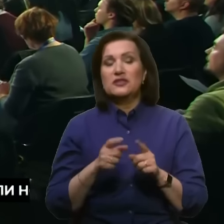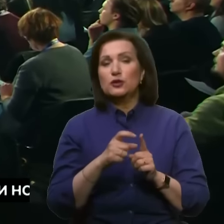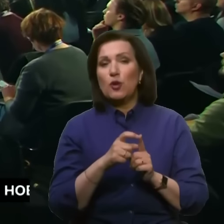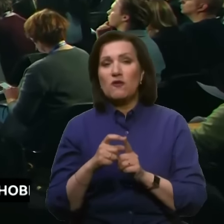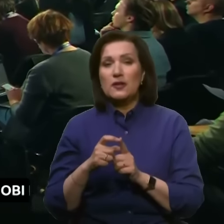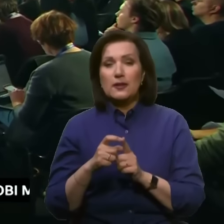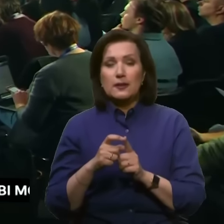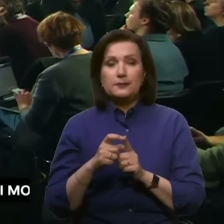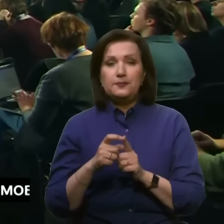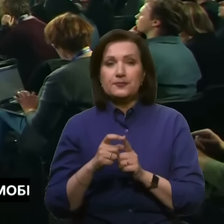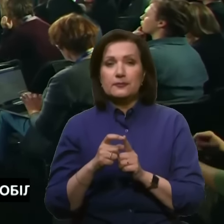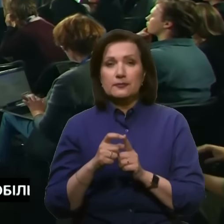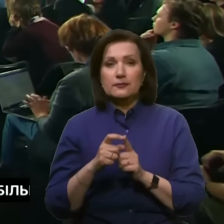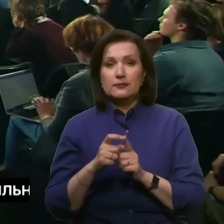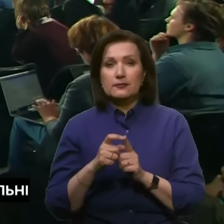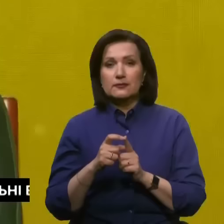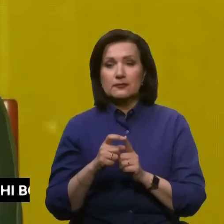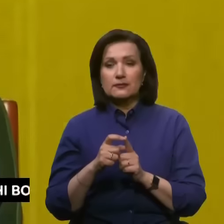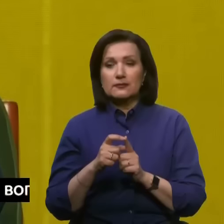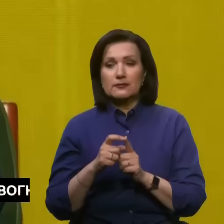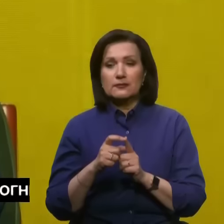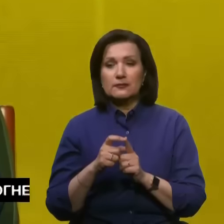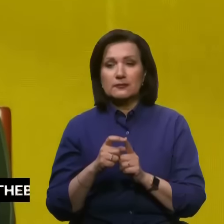слово стає,